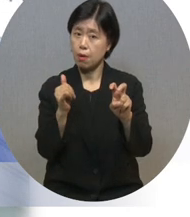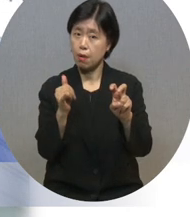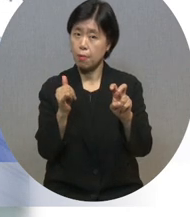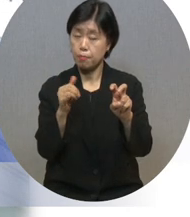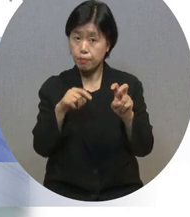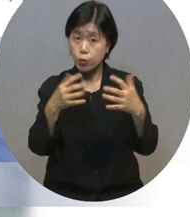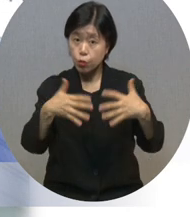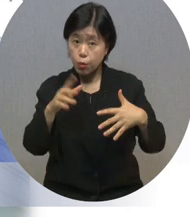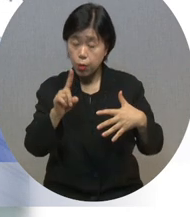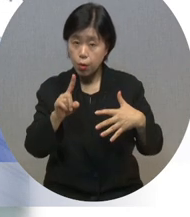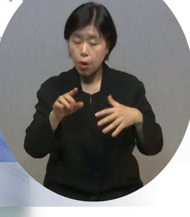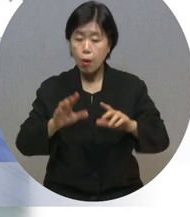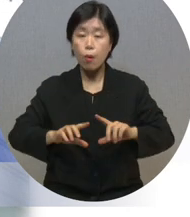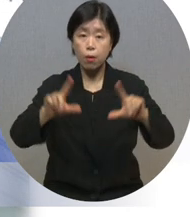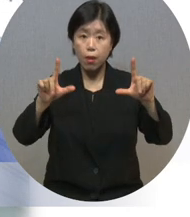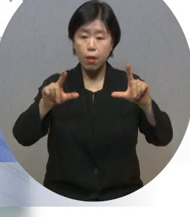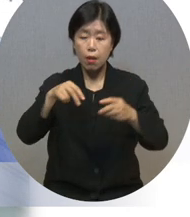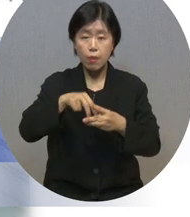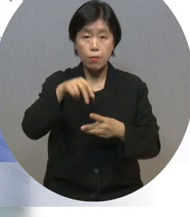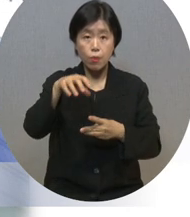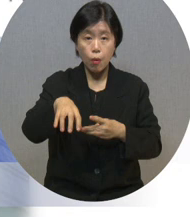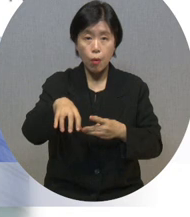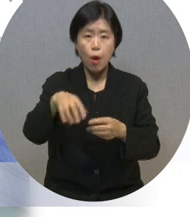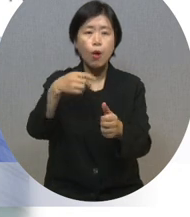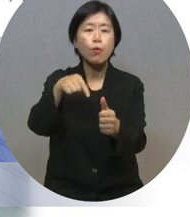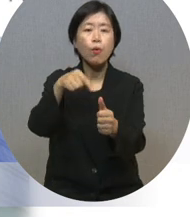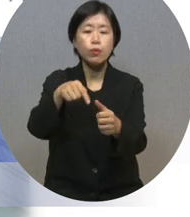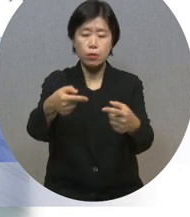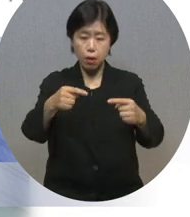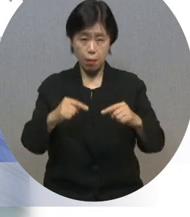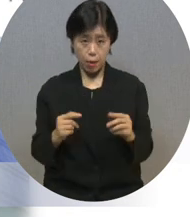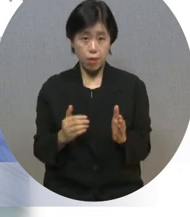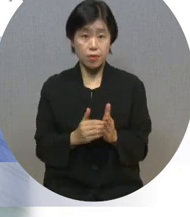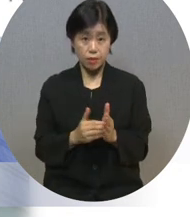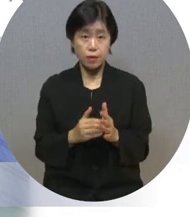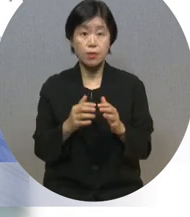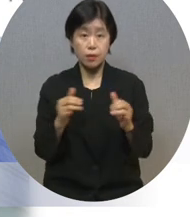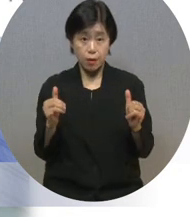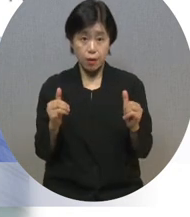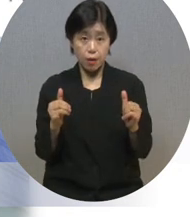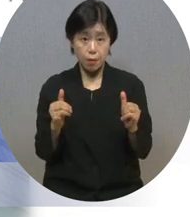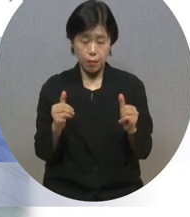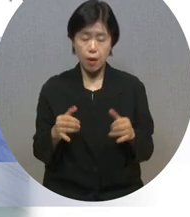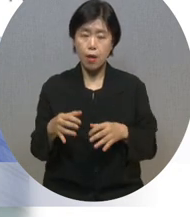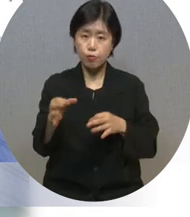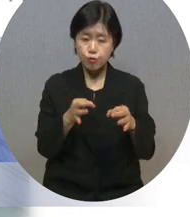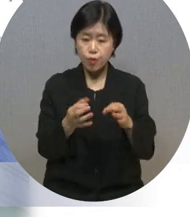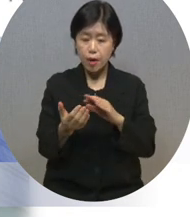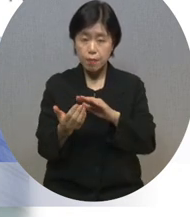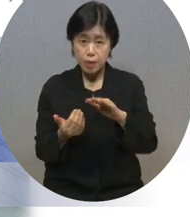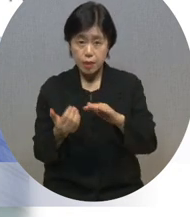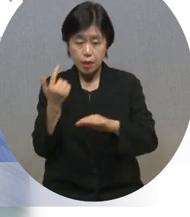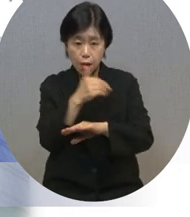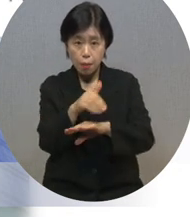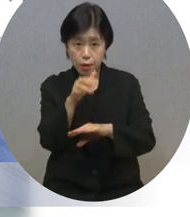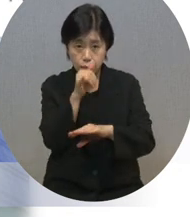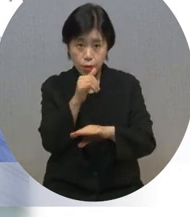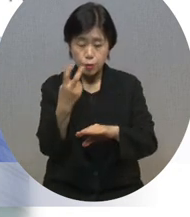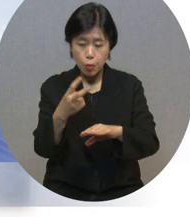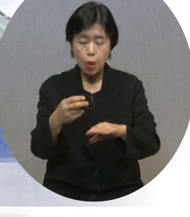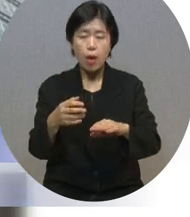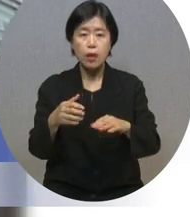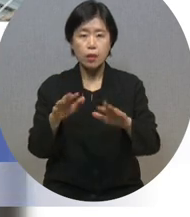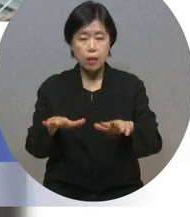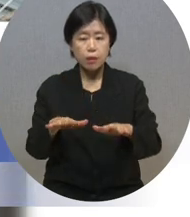센터에서 주관한 창업 교육을 이수한 장애인 예비 창업자와 재창업자, 창업 3년 미만 초기 창업자